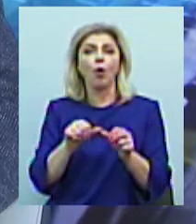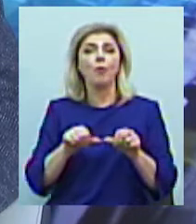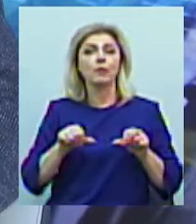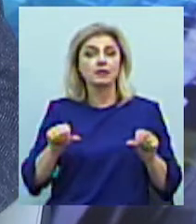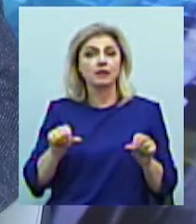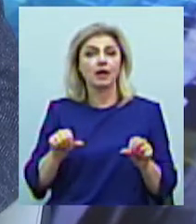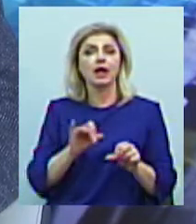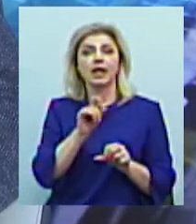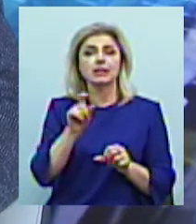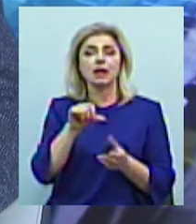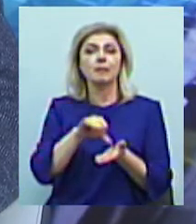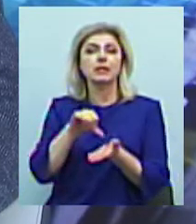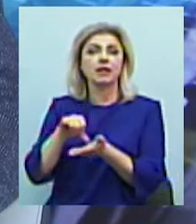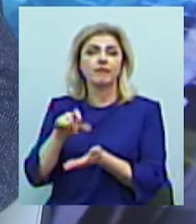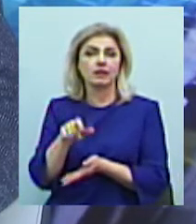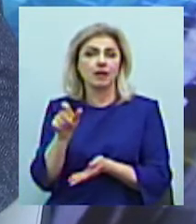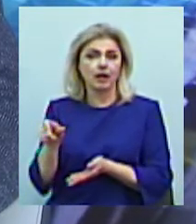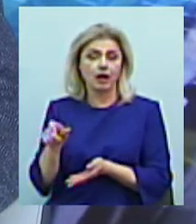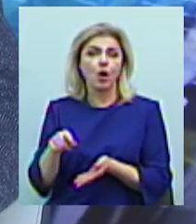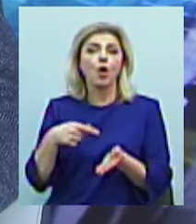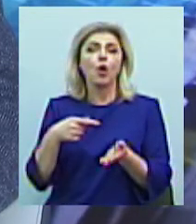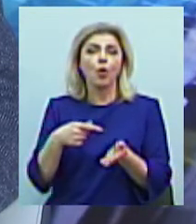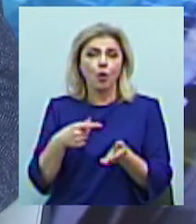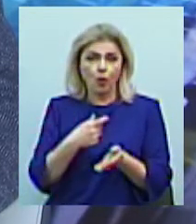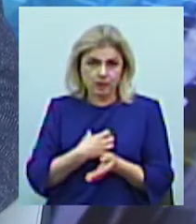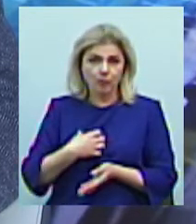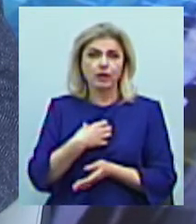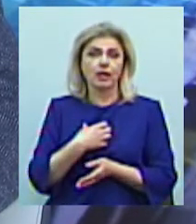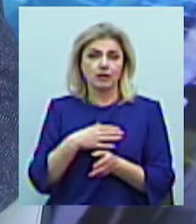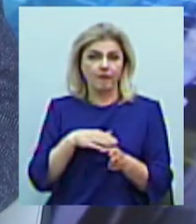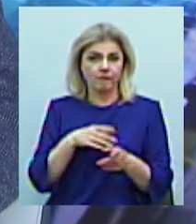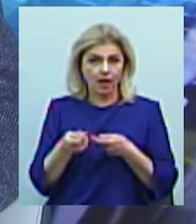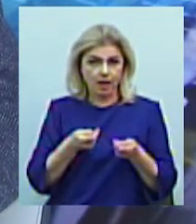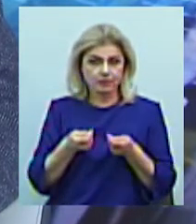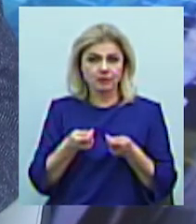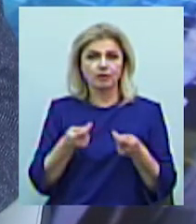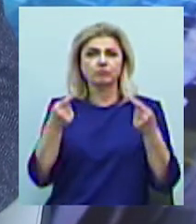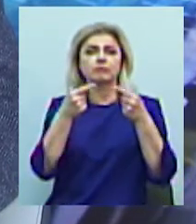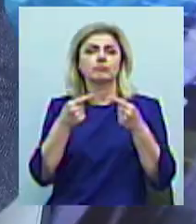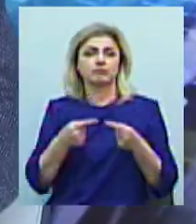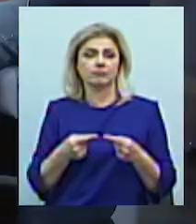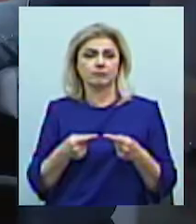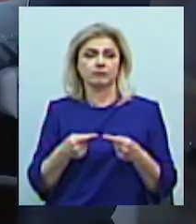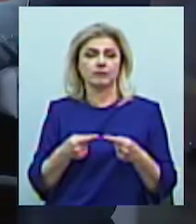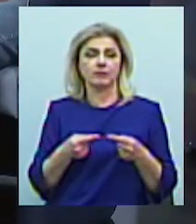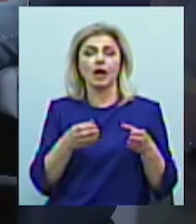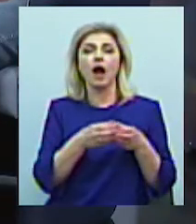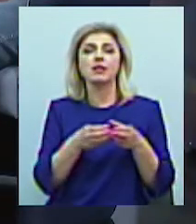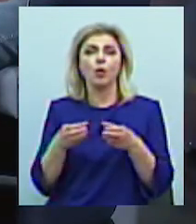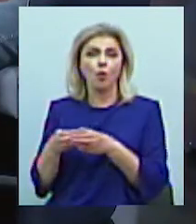из представителей органов исполнительной власти, определенных